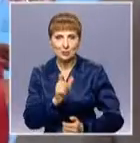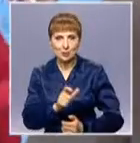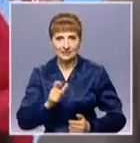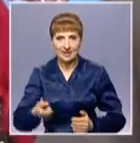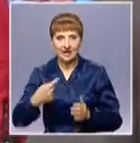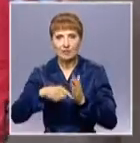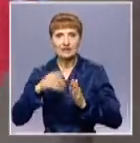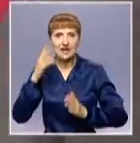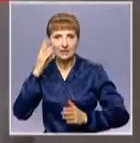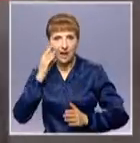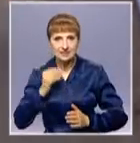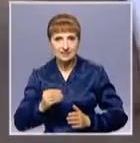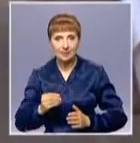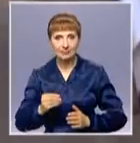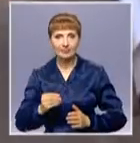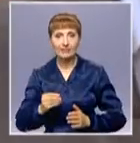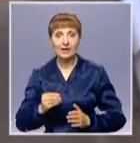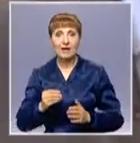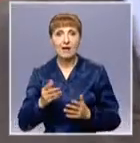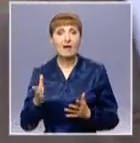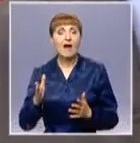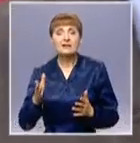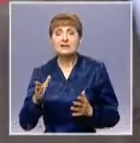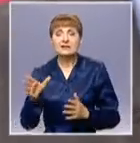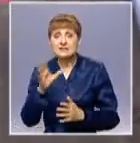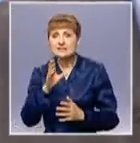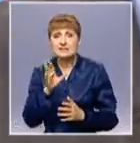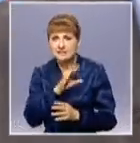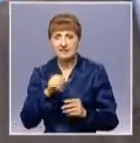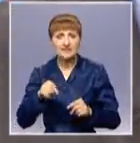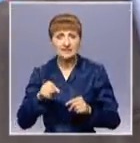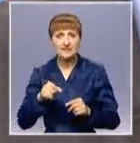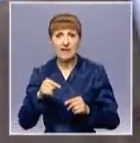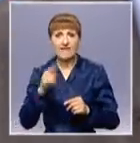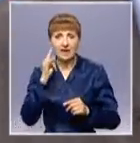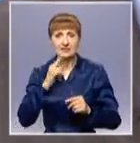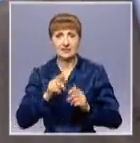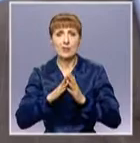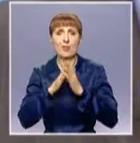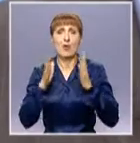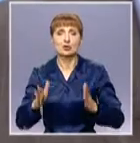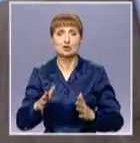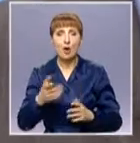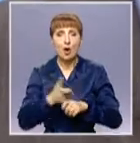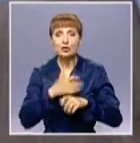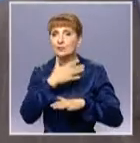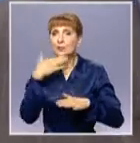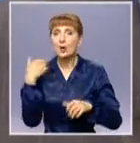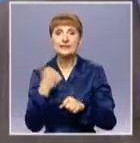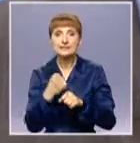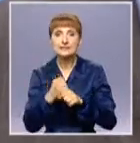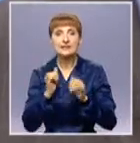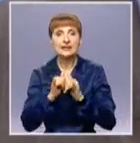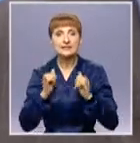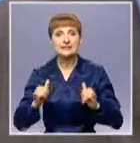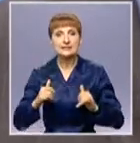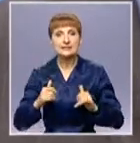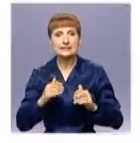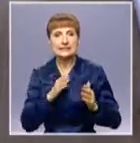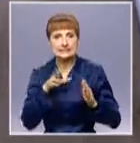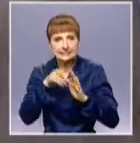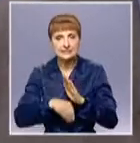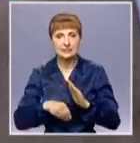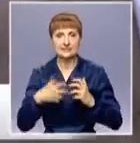городе Алмате, как нигде в других регионах, очень много сделано для развития системы